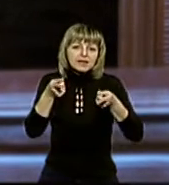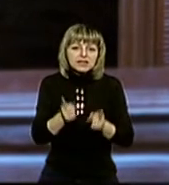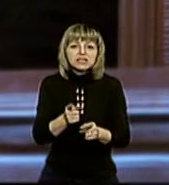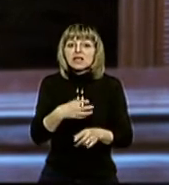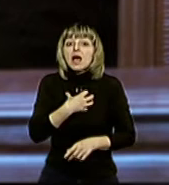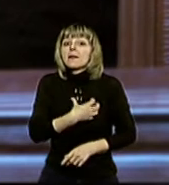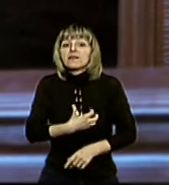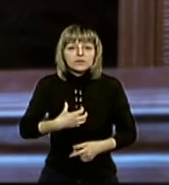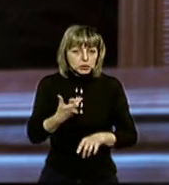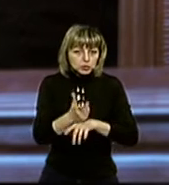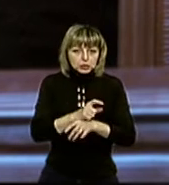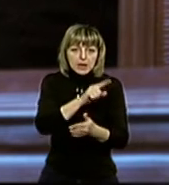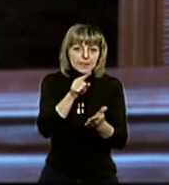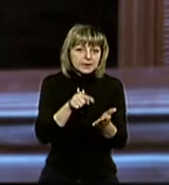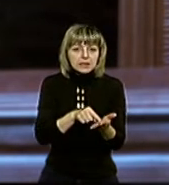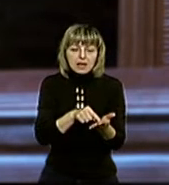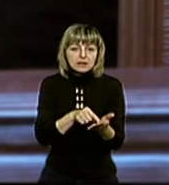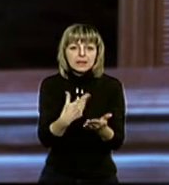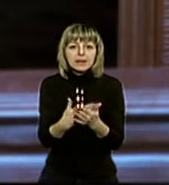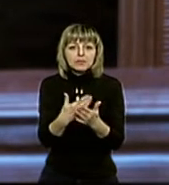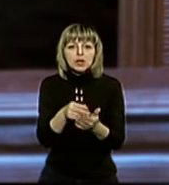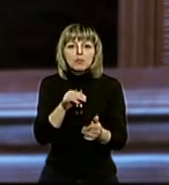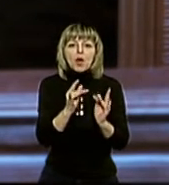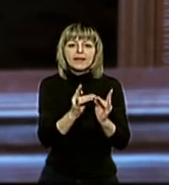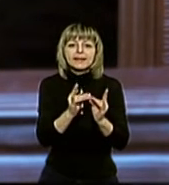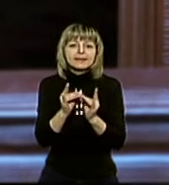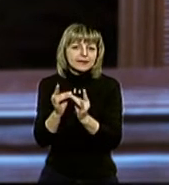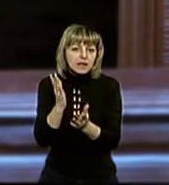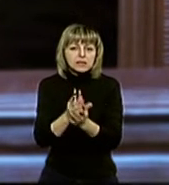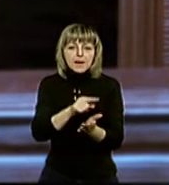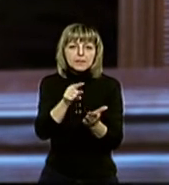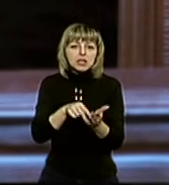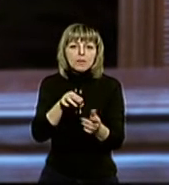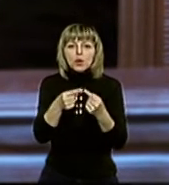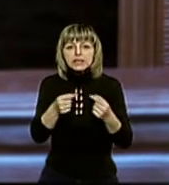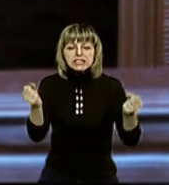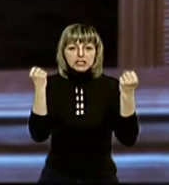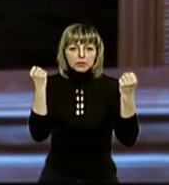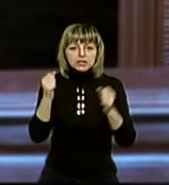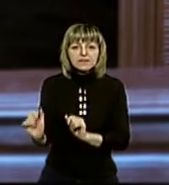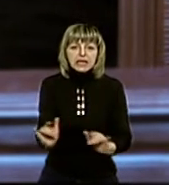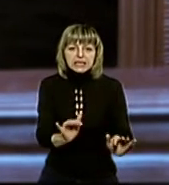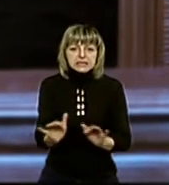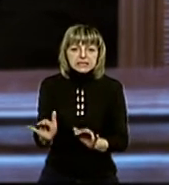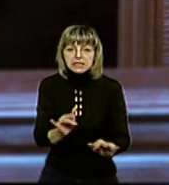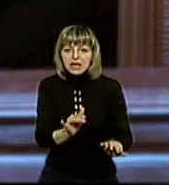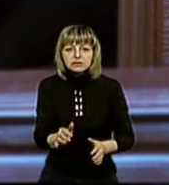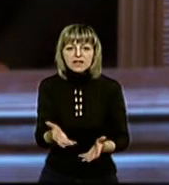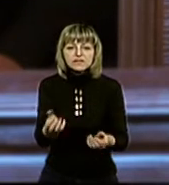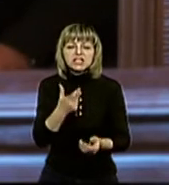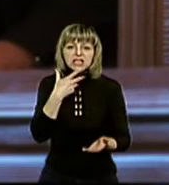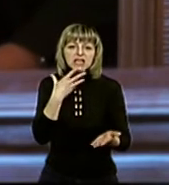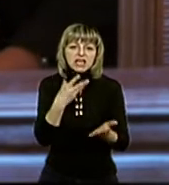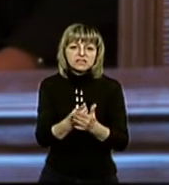кричащі питання, це по геріатричних, наприклад, інтернатах, є питання по різних спортивних закладах, які ми взяли на свій баланс,